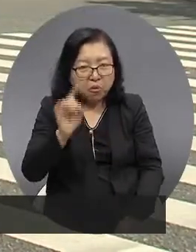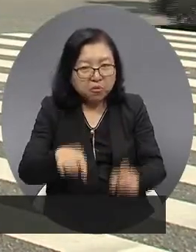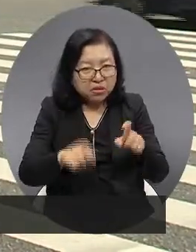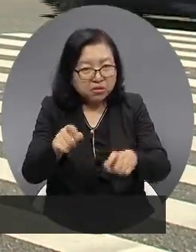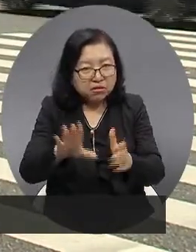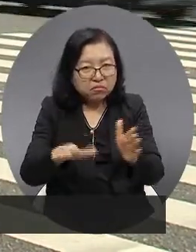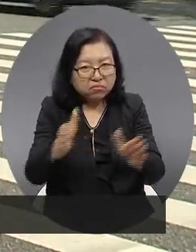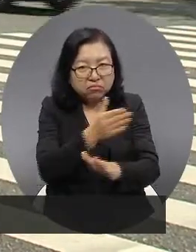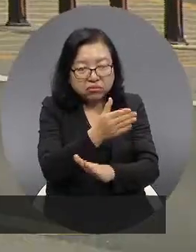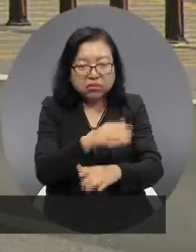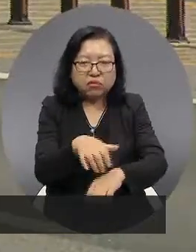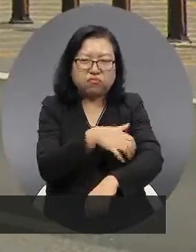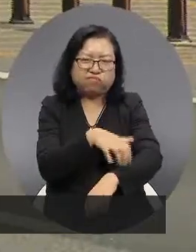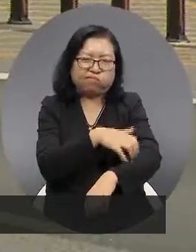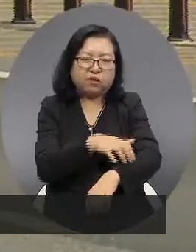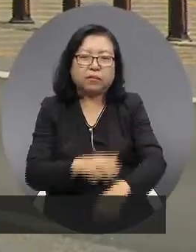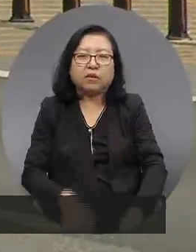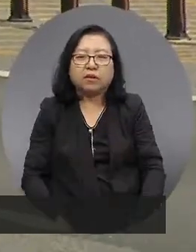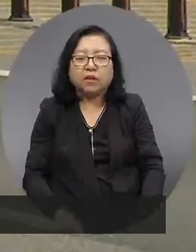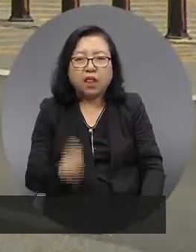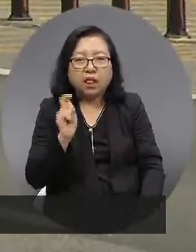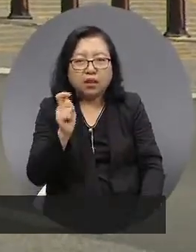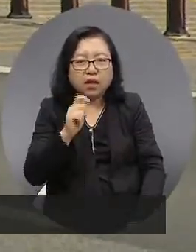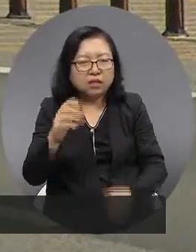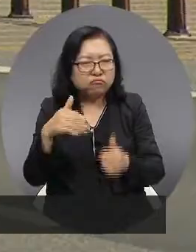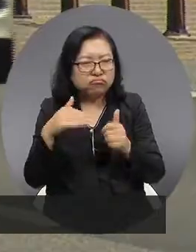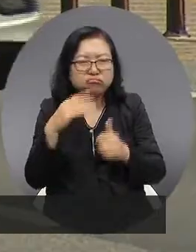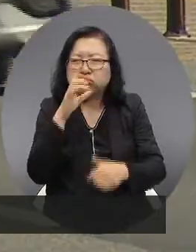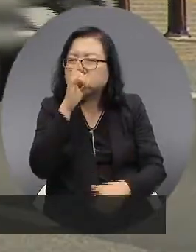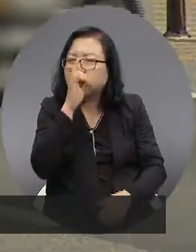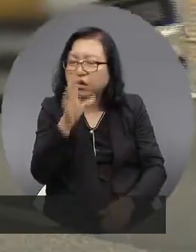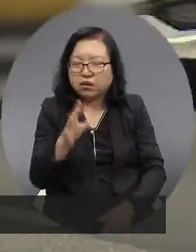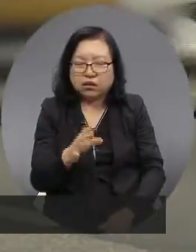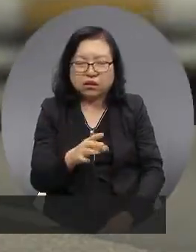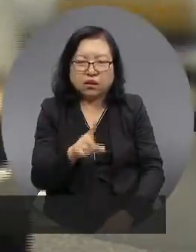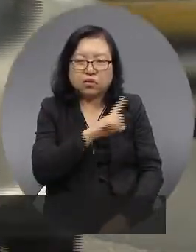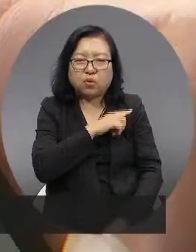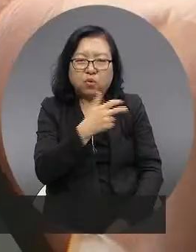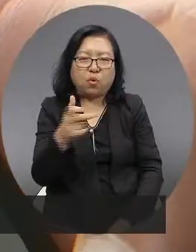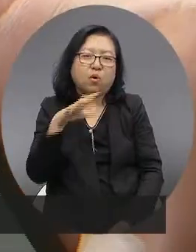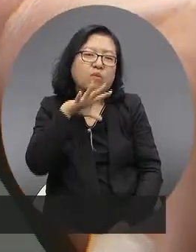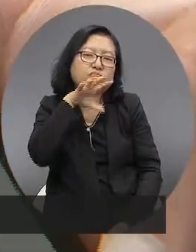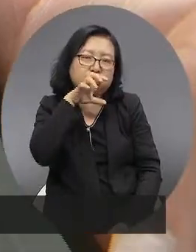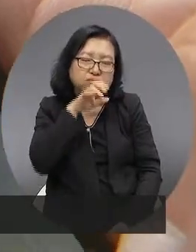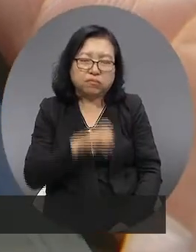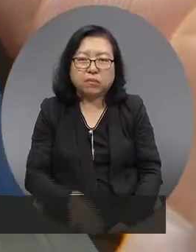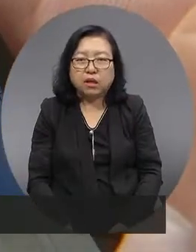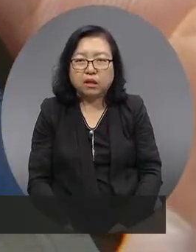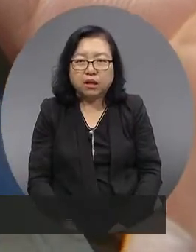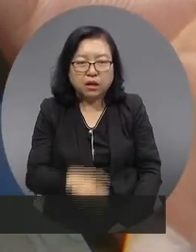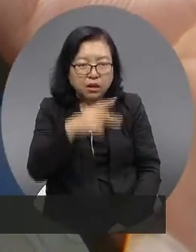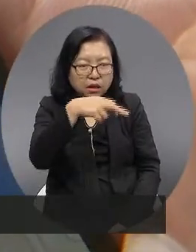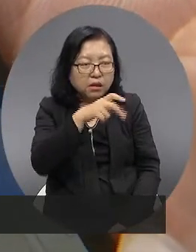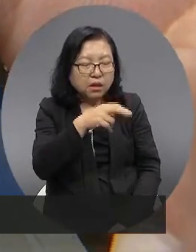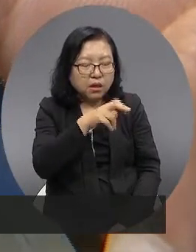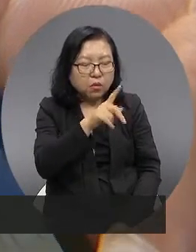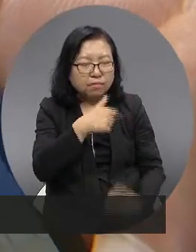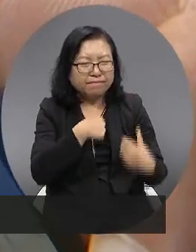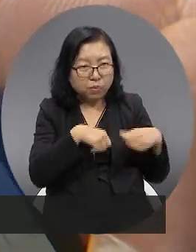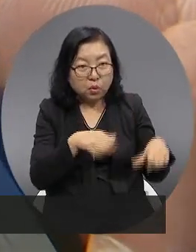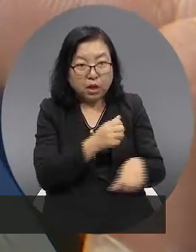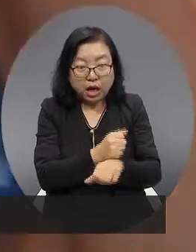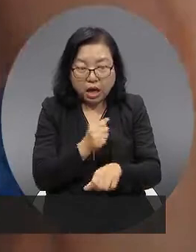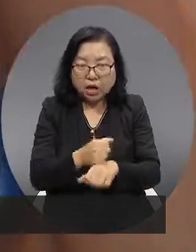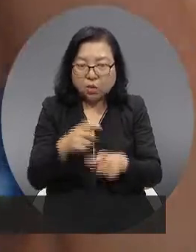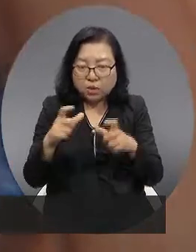불편이 잇따랐습니다. 택시가 잘 안 잡히는 게 가장 큰 불만입니다. 카카오로 부르다가 안 돼가지고